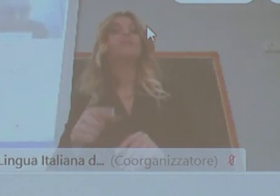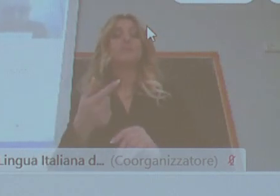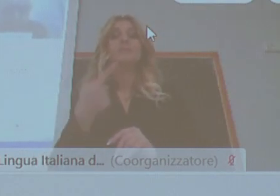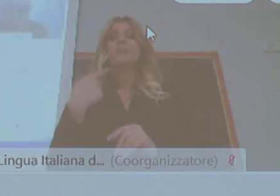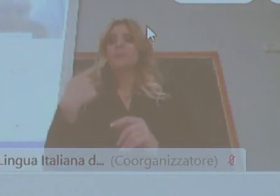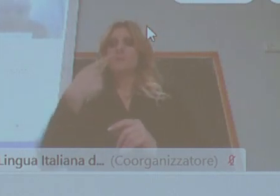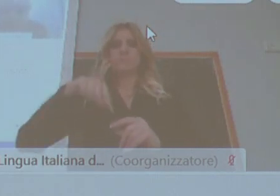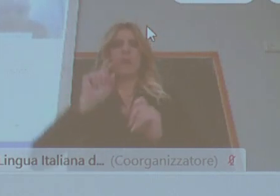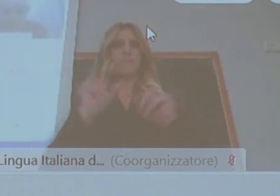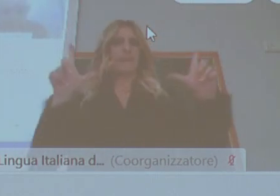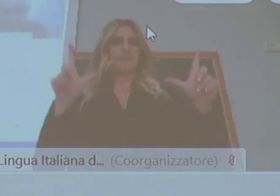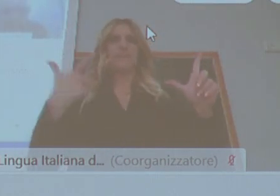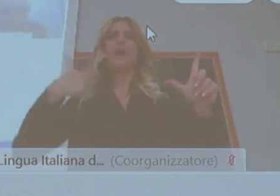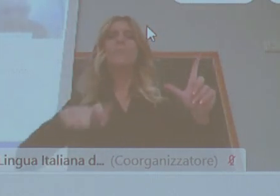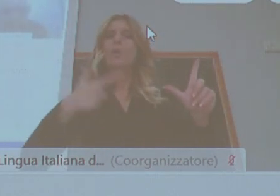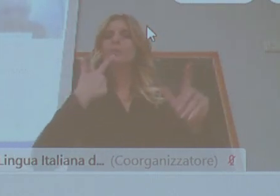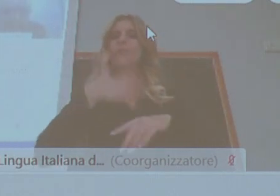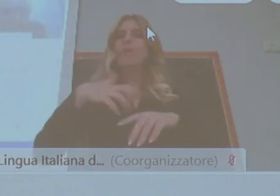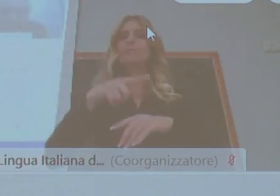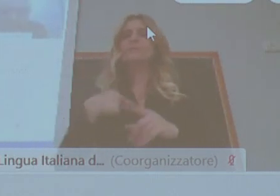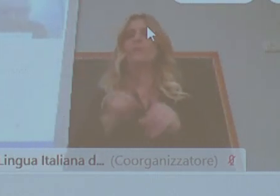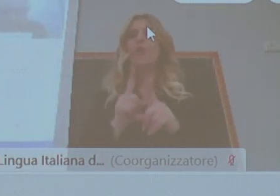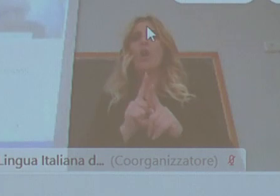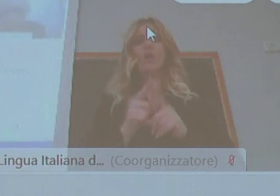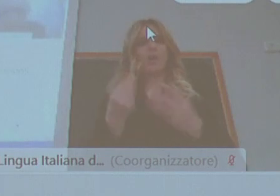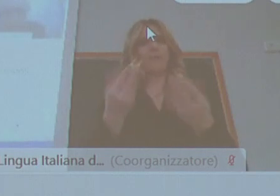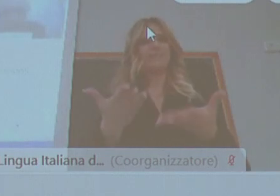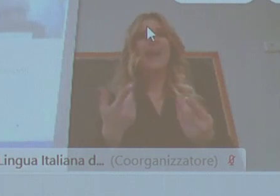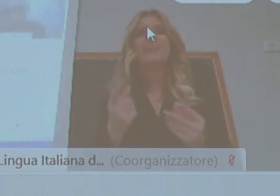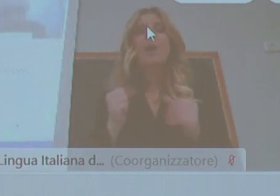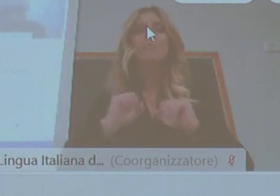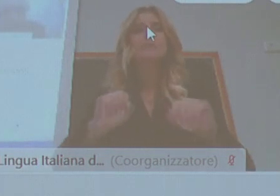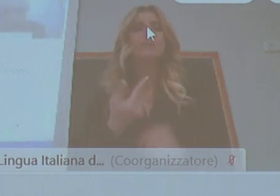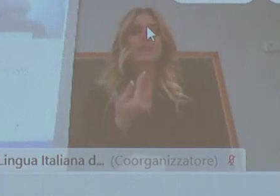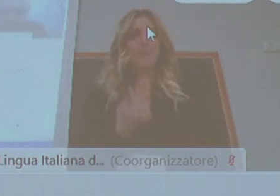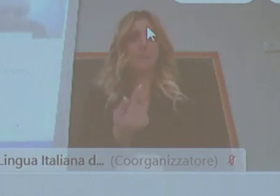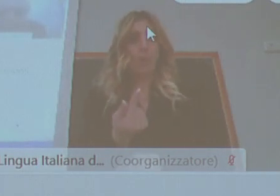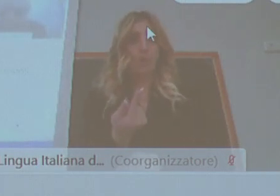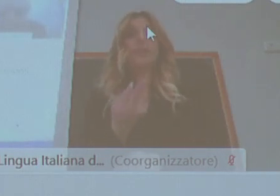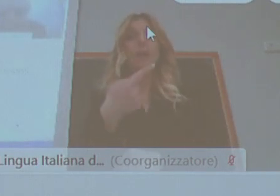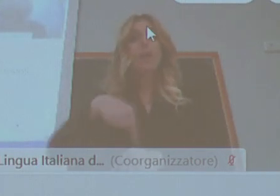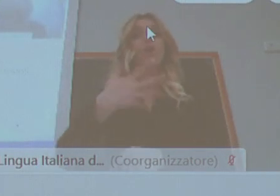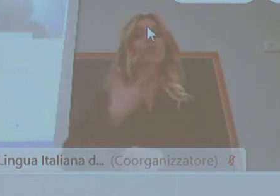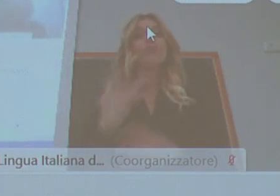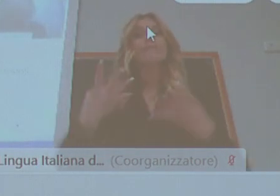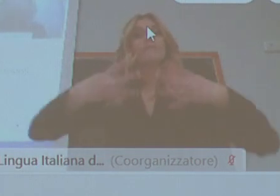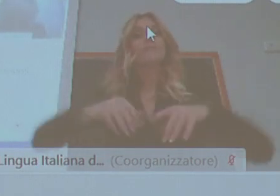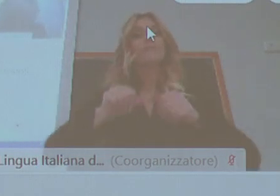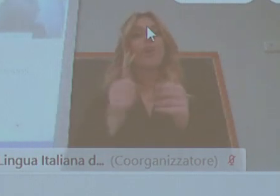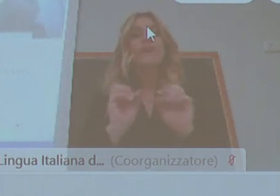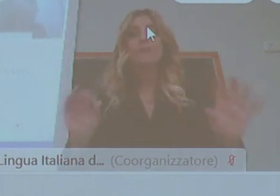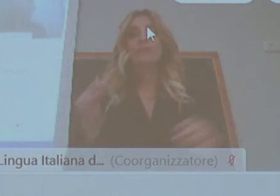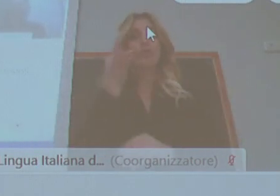si meravigliano perché il Ministero ponga queste barriere all'ingresso per coloro che hanno una formazione più umanistica, più